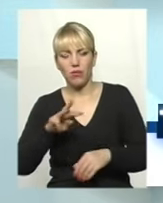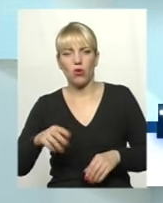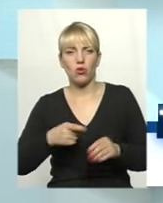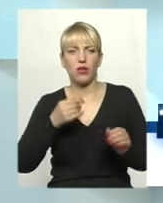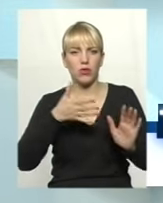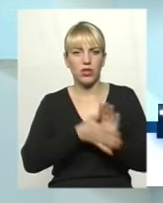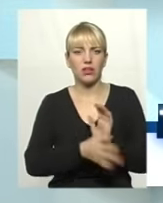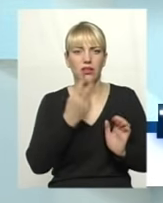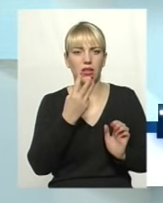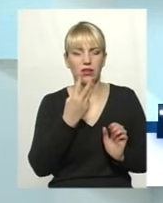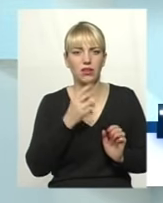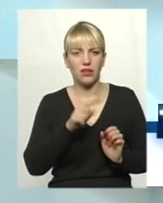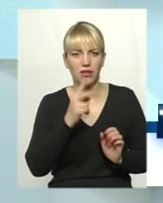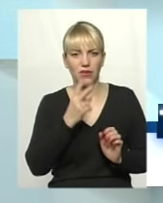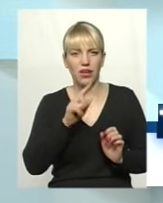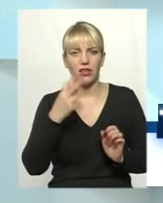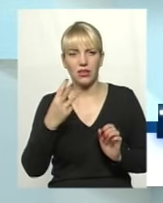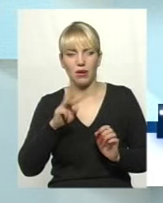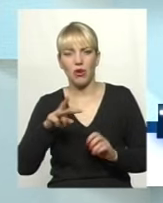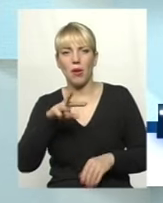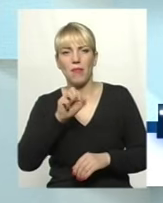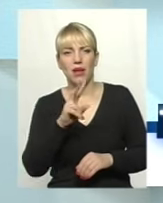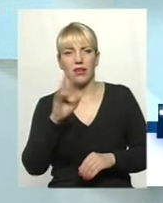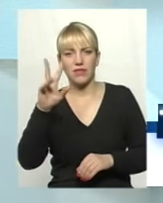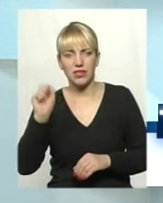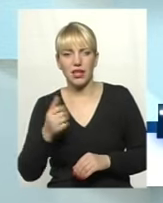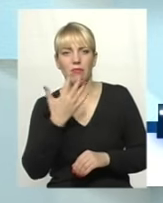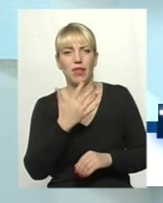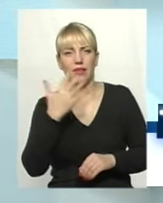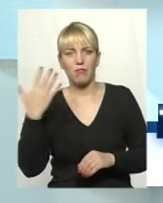мільйона, 37,6%. Маківська, передбачено